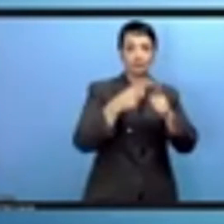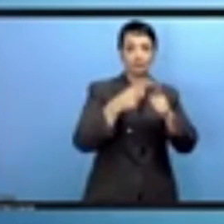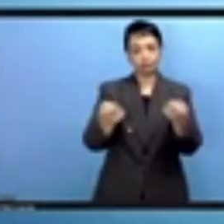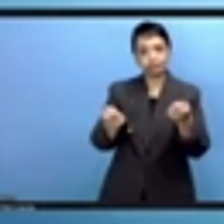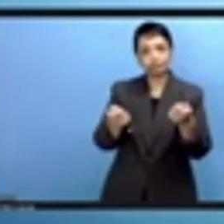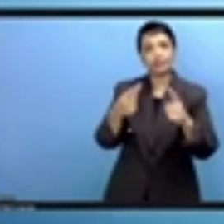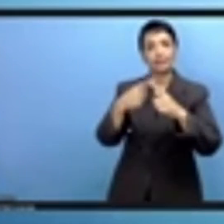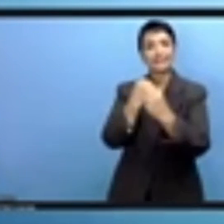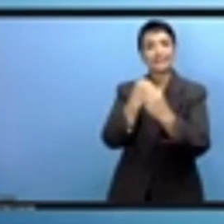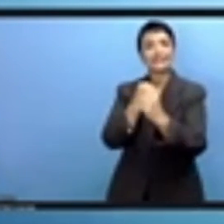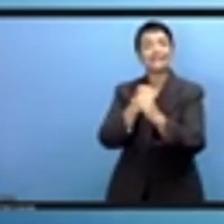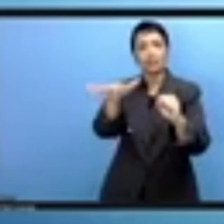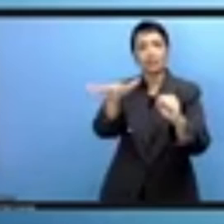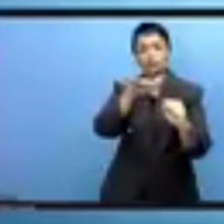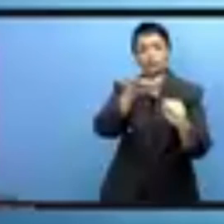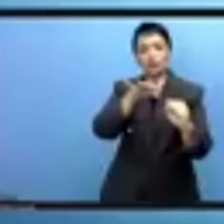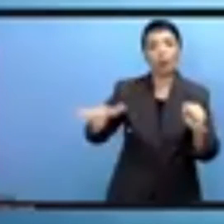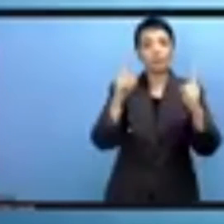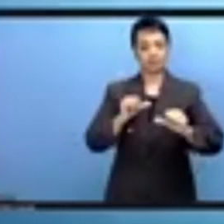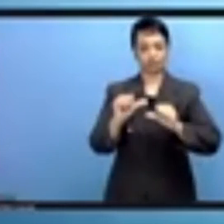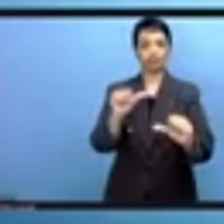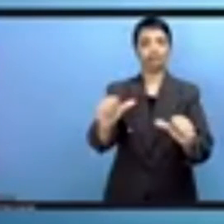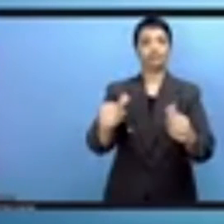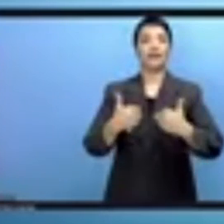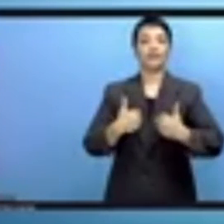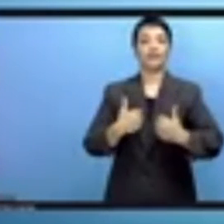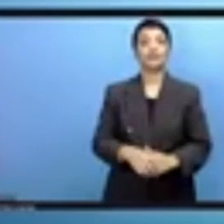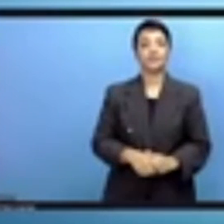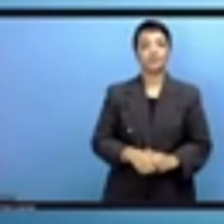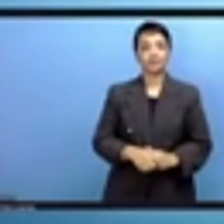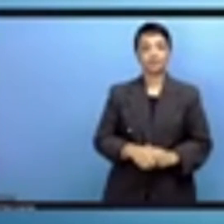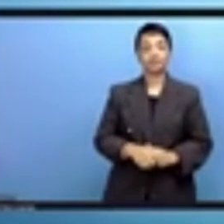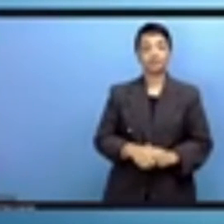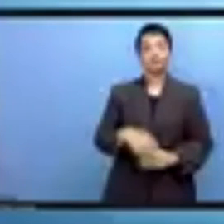策，我们也要有良好的实践。